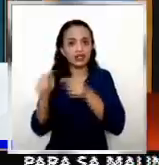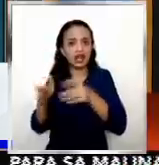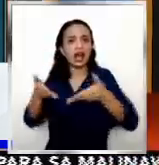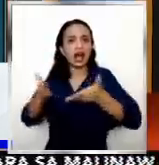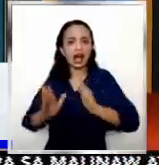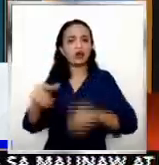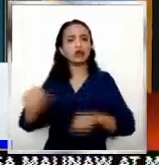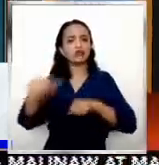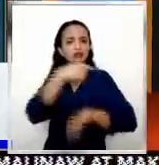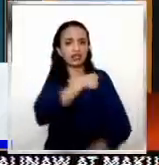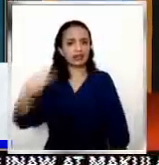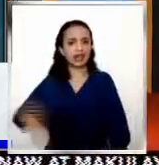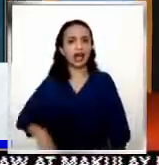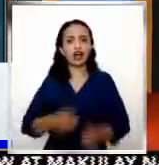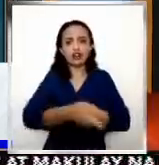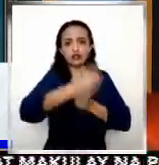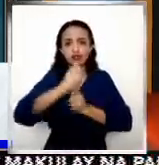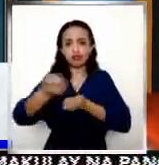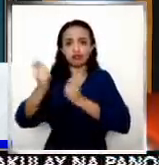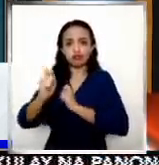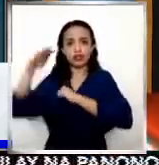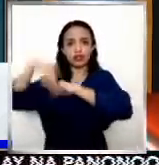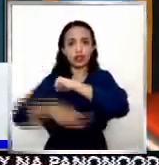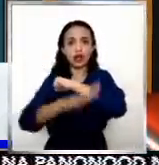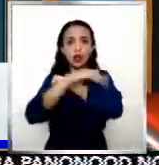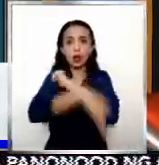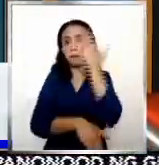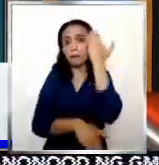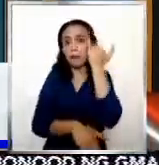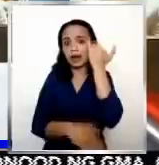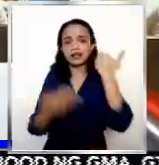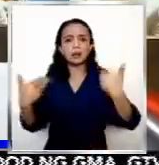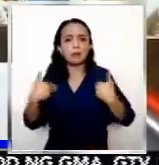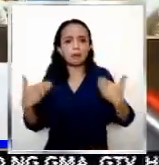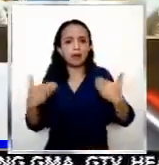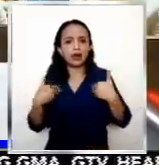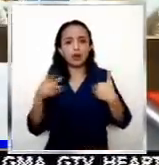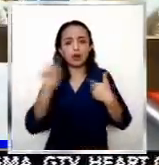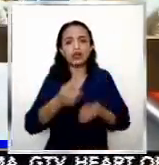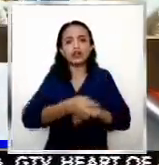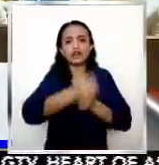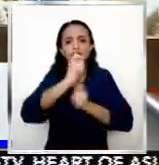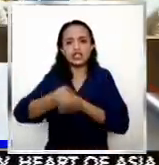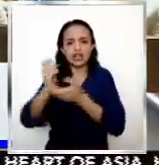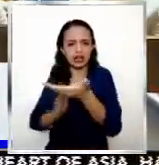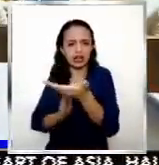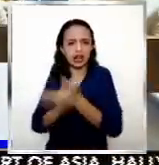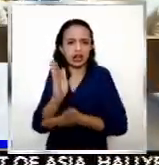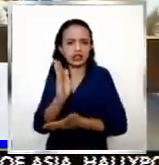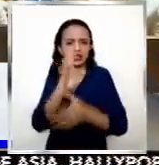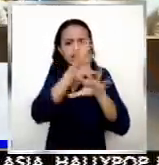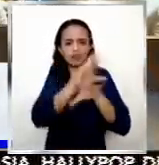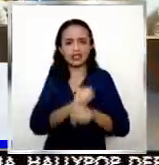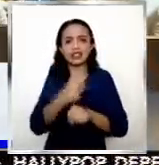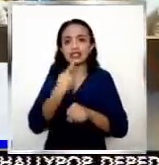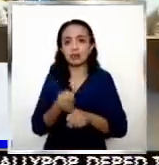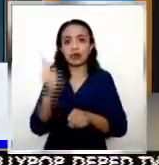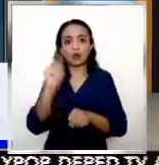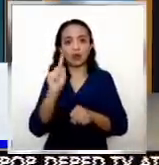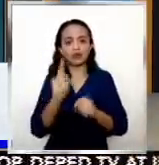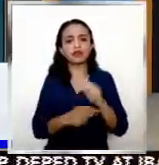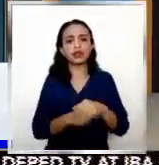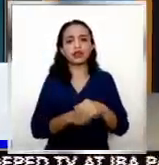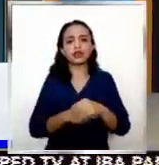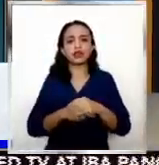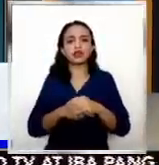mangisda sa ating karagatan ay dahil may traditional fishing rights ito roon base umano sa ruling ng Arbitral Tribunal. I